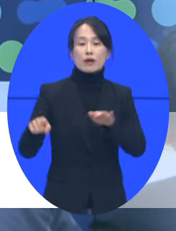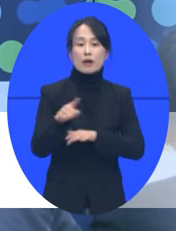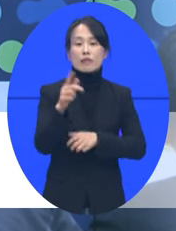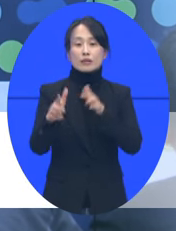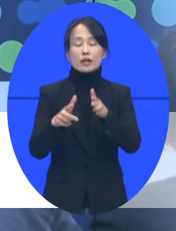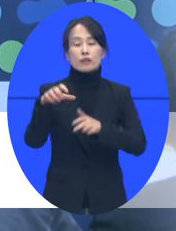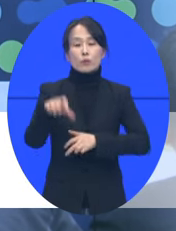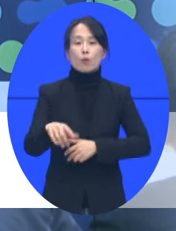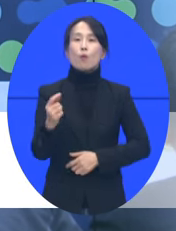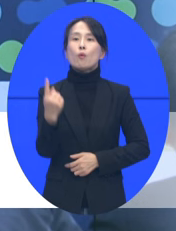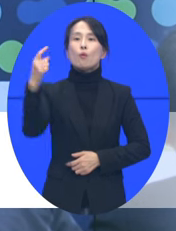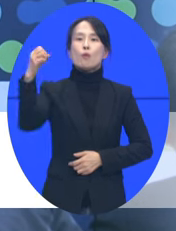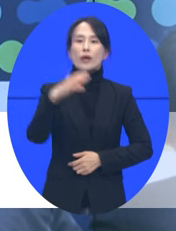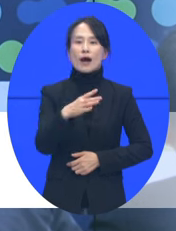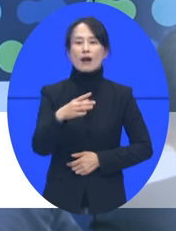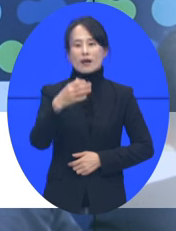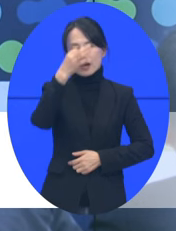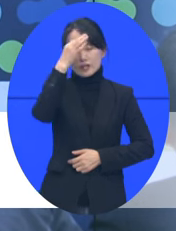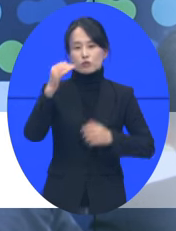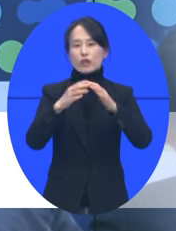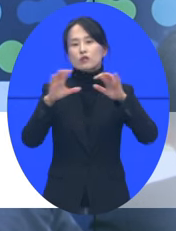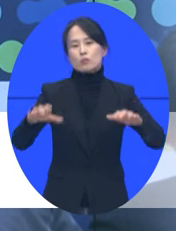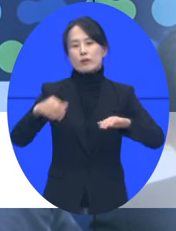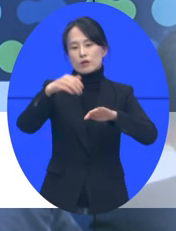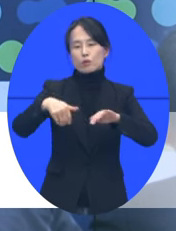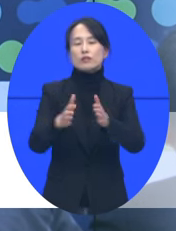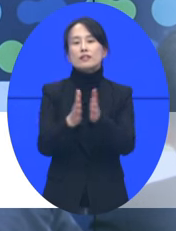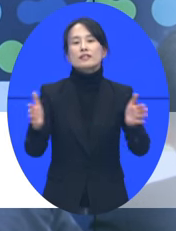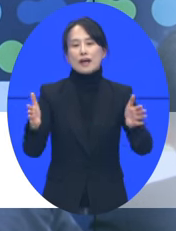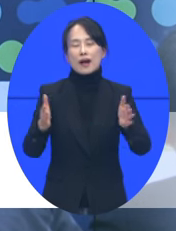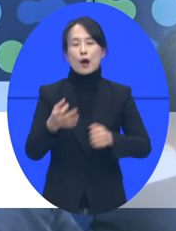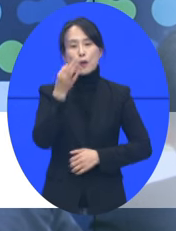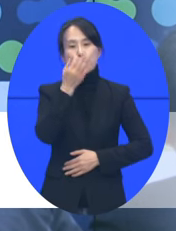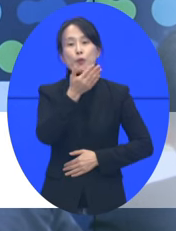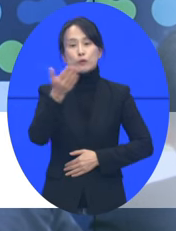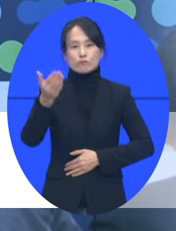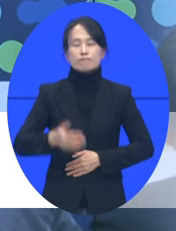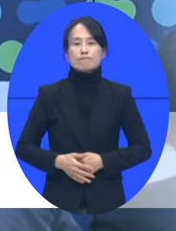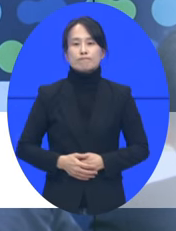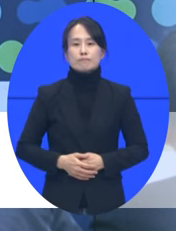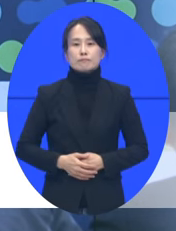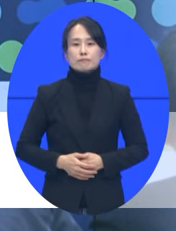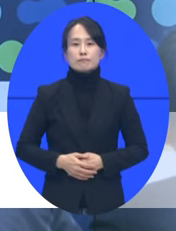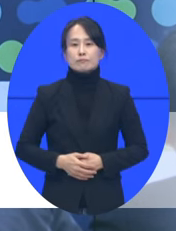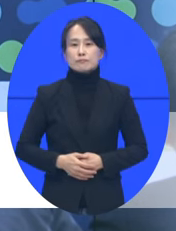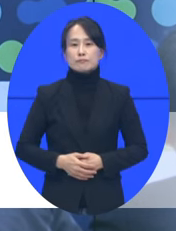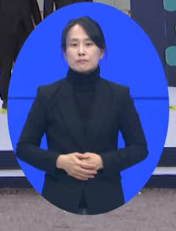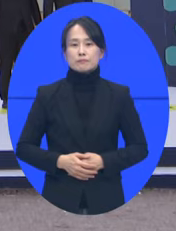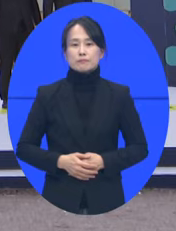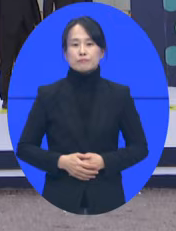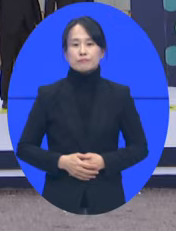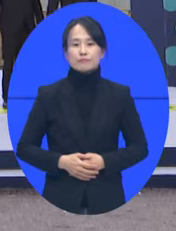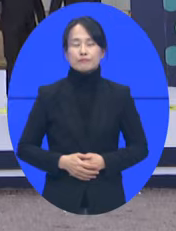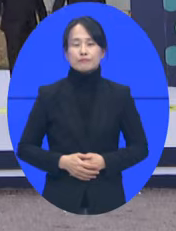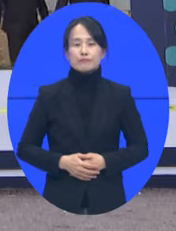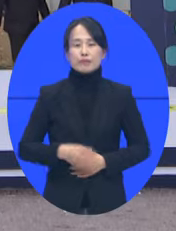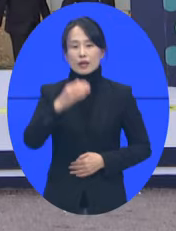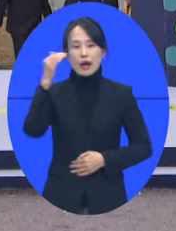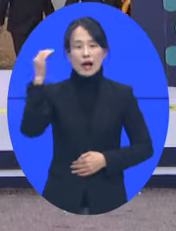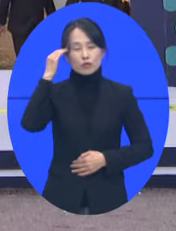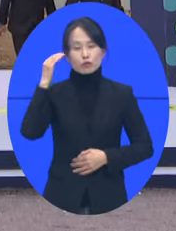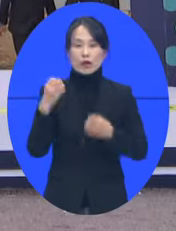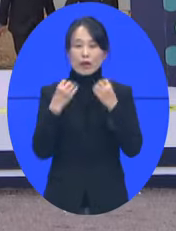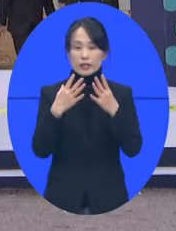돼 고양이 산 테크노밸리가 착공식을 열어 그 시작을 알렸습니다 서문영 기자입니다 대한민국의